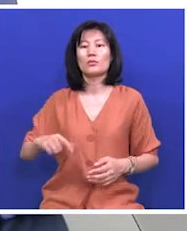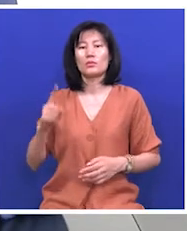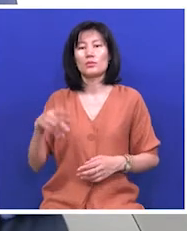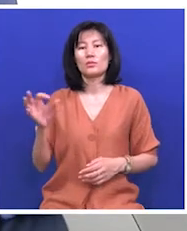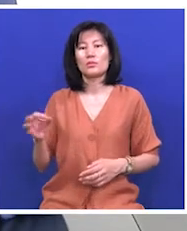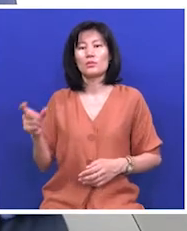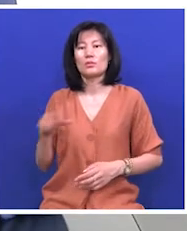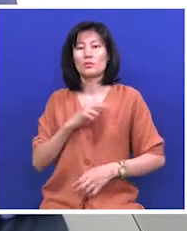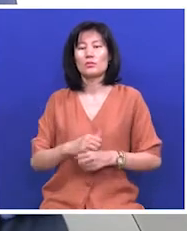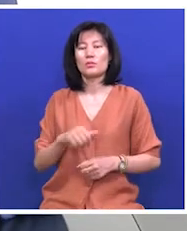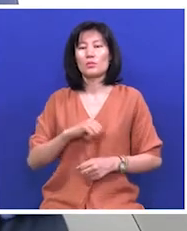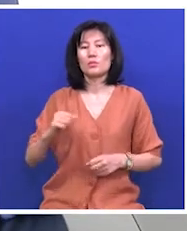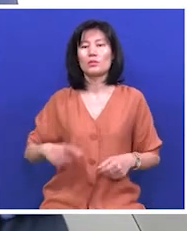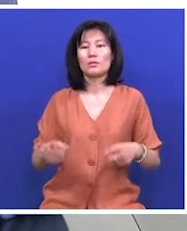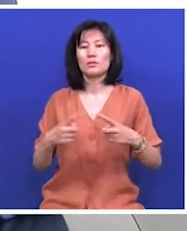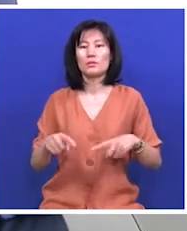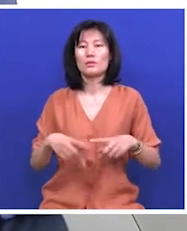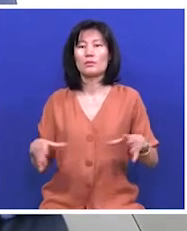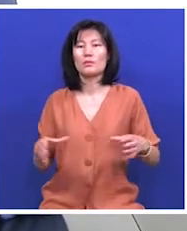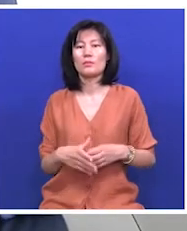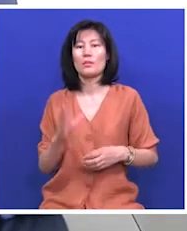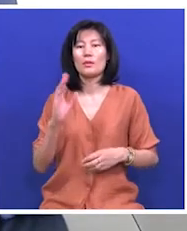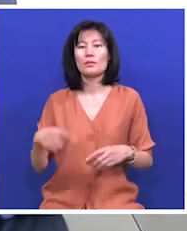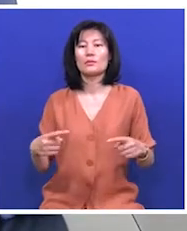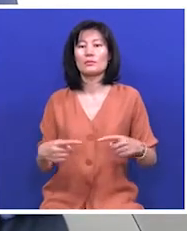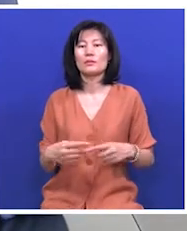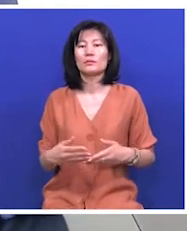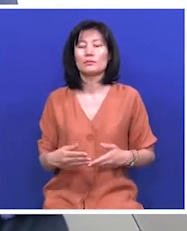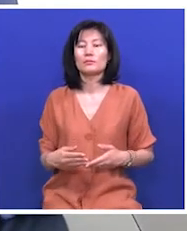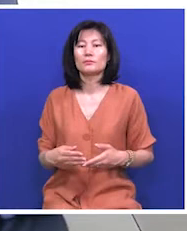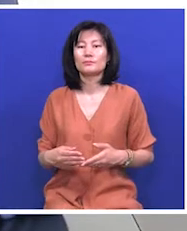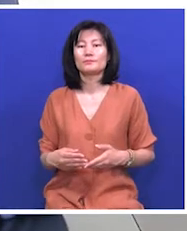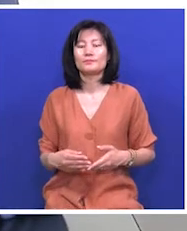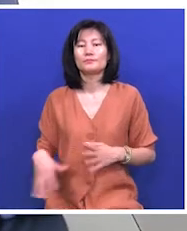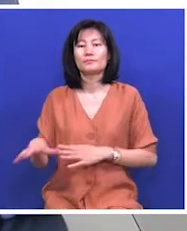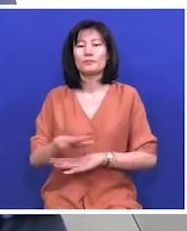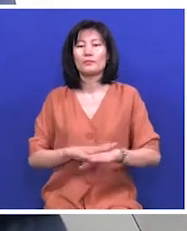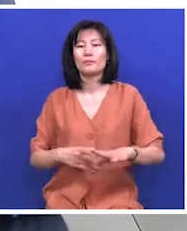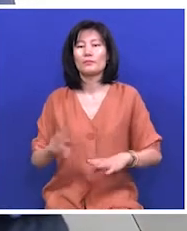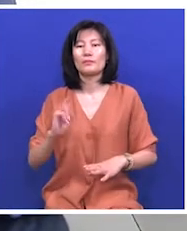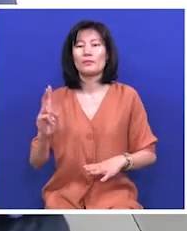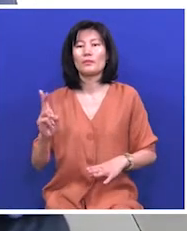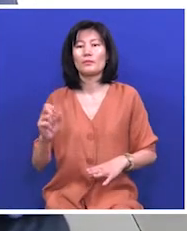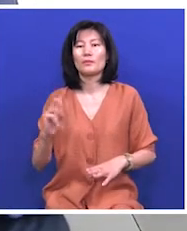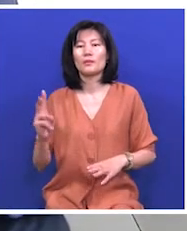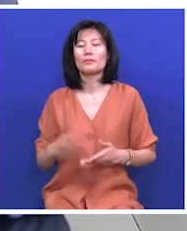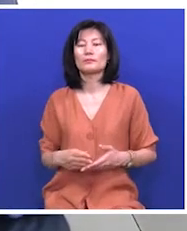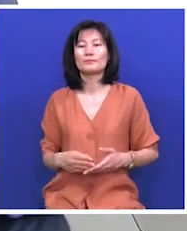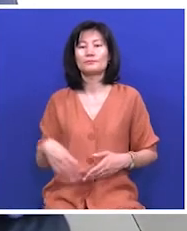өзінде 100-ге жуық адам жұмыс істейді, өздерінің техникалары бар. Негізі, былай бүкіл елдің